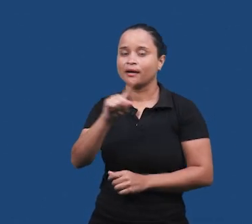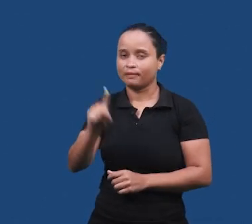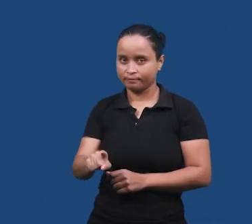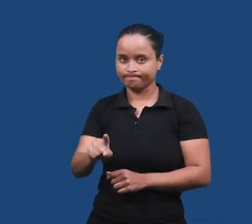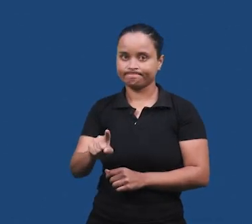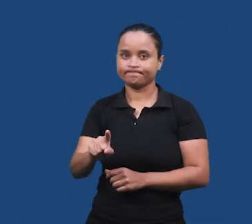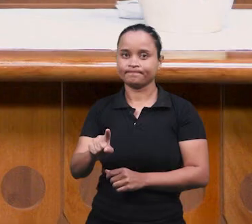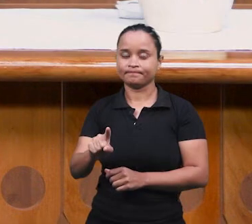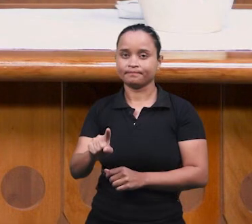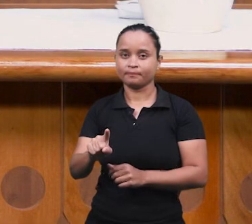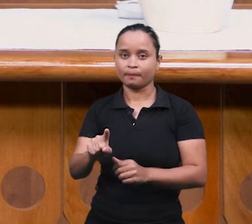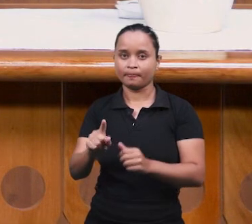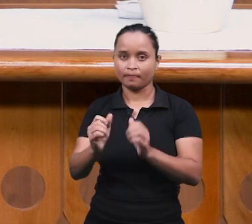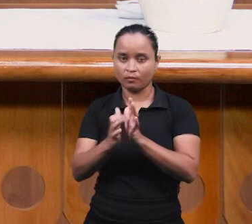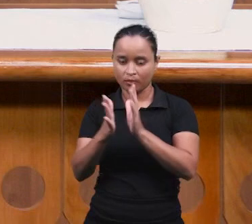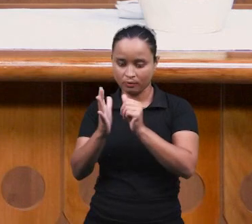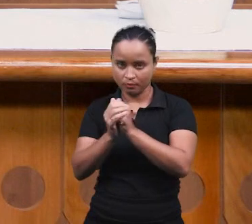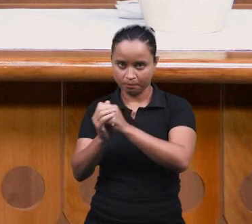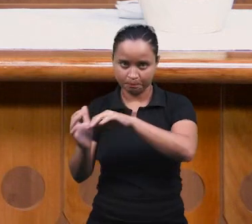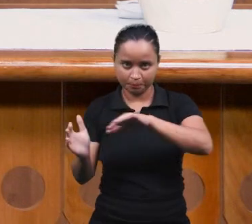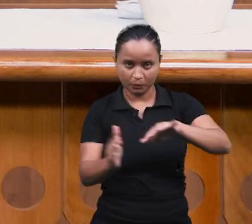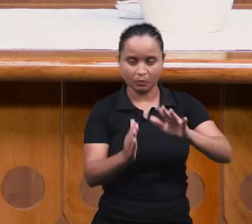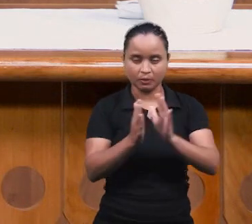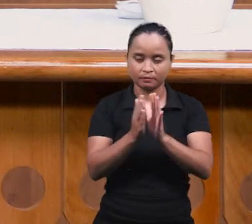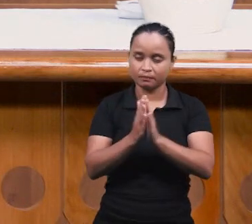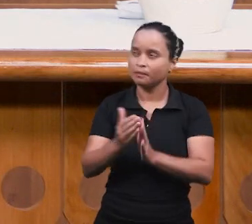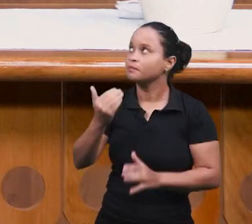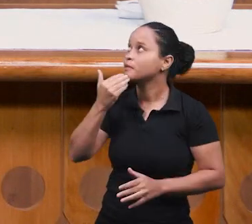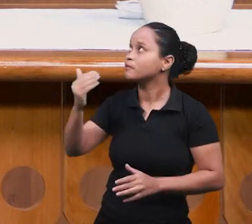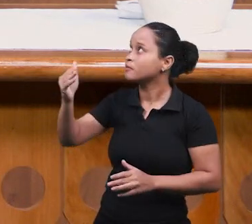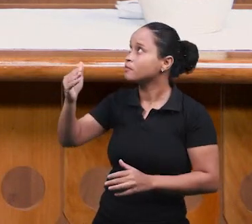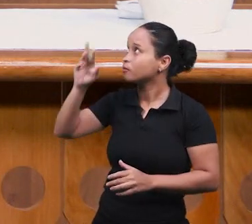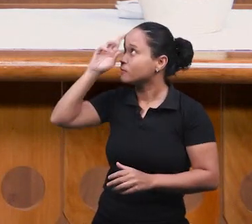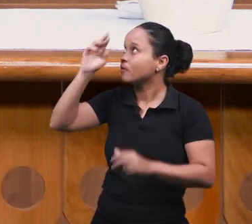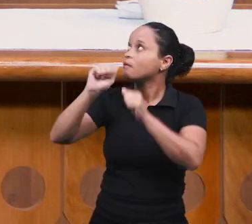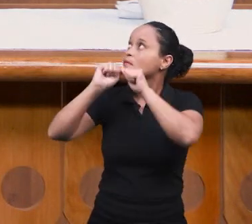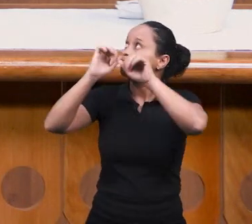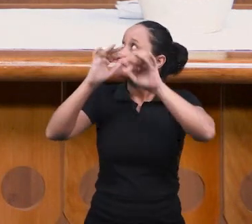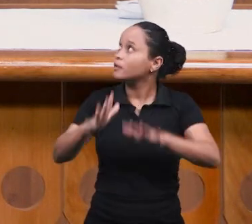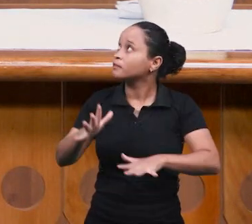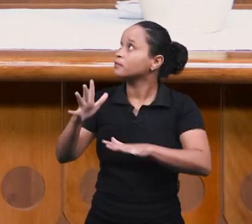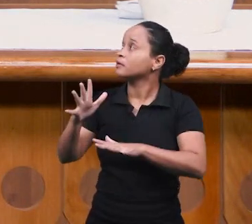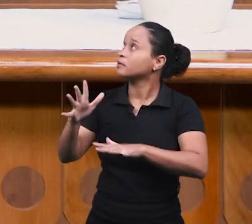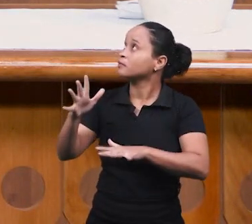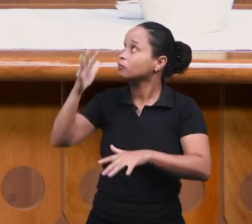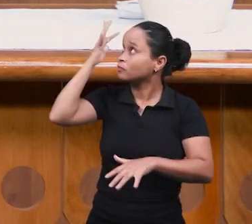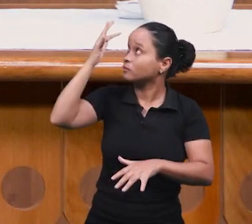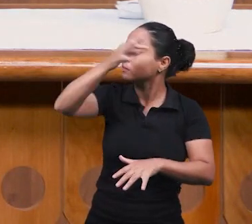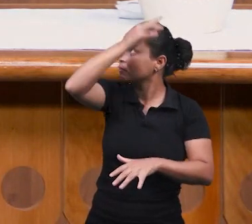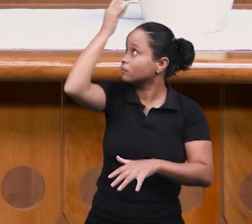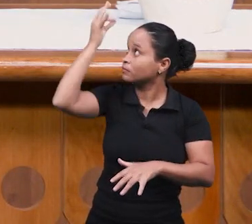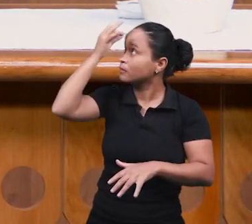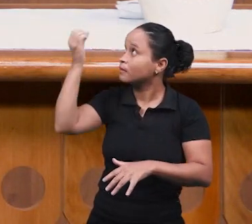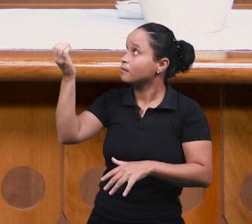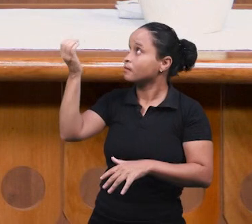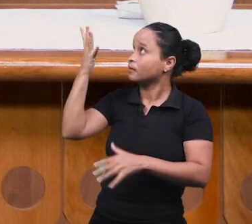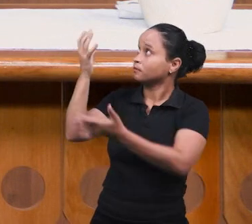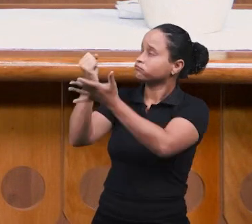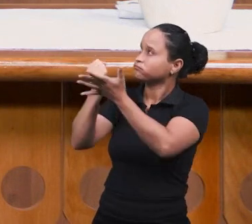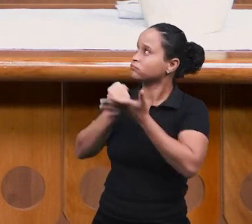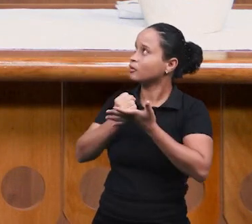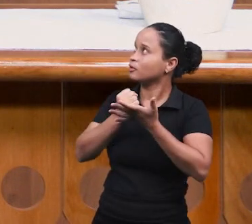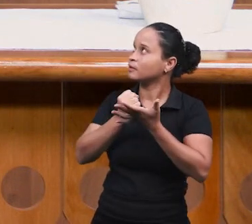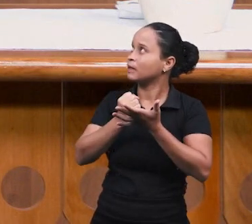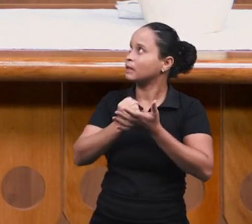Loué soit le nom du Seigneur. Nous demandons ta bénédiction, Seigneur, afin que tu nous donnes l'assistance de ton Saint-Esprit